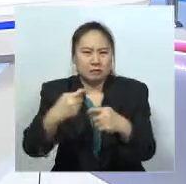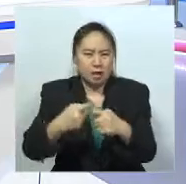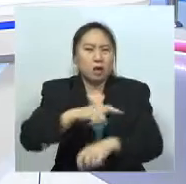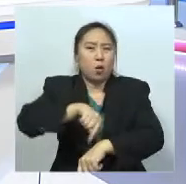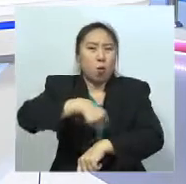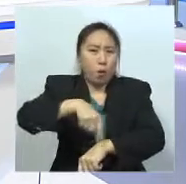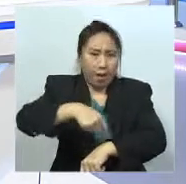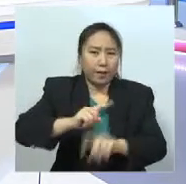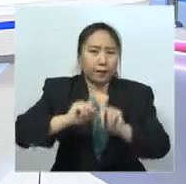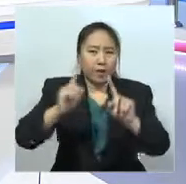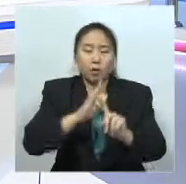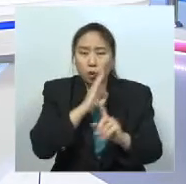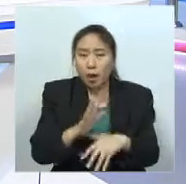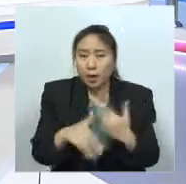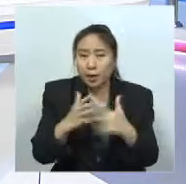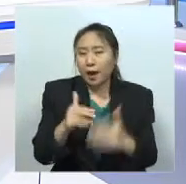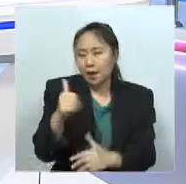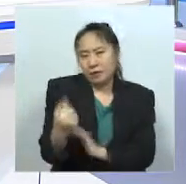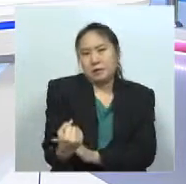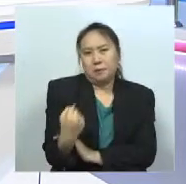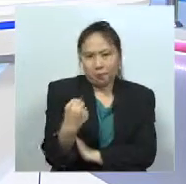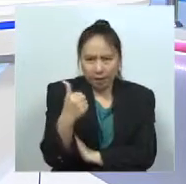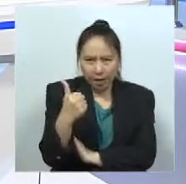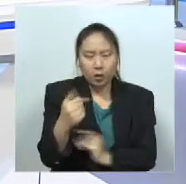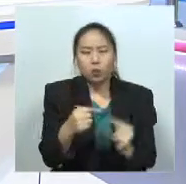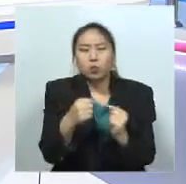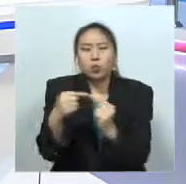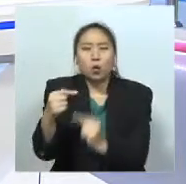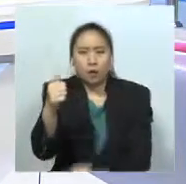ลานานหน่อยแต่เชื่อว่าถ้าเกิดพัฒนาได้จริงๆแล้วจะแน่นมากนะครับพ ั ฒนาต่อยอดได้ดีด้วยนะครับ